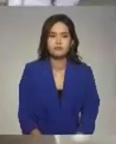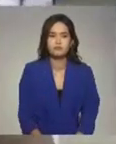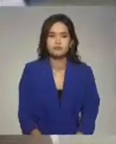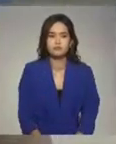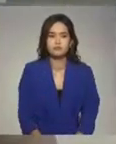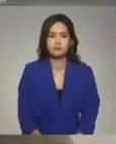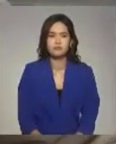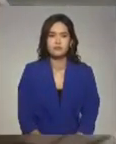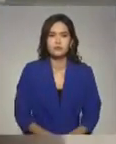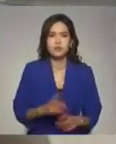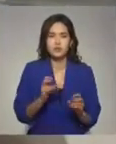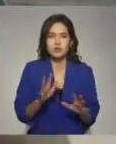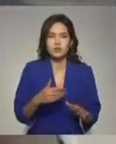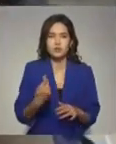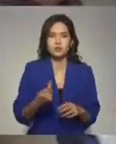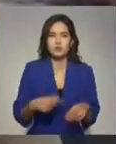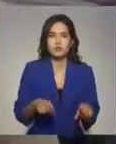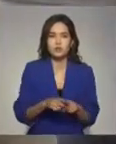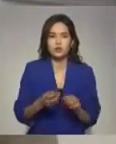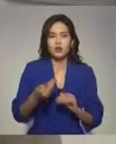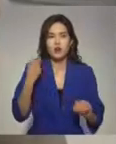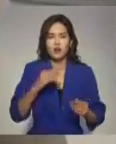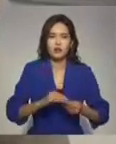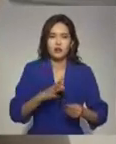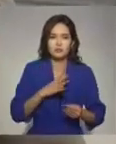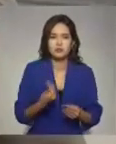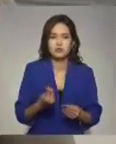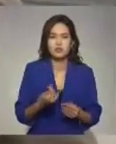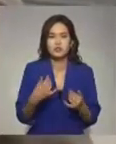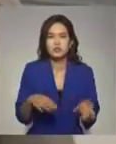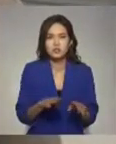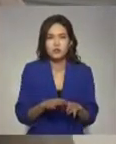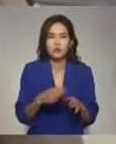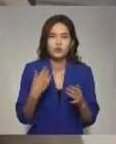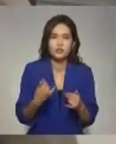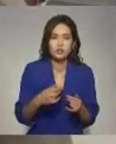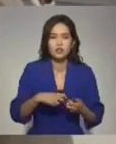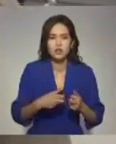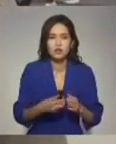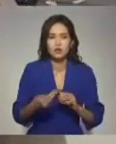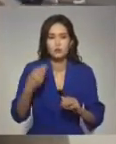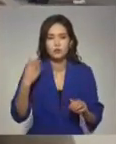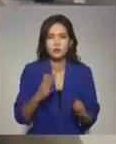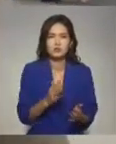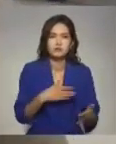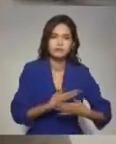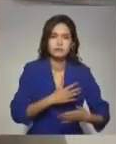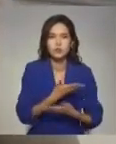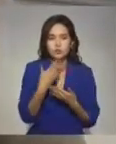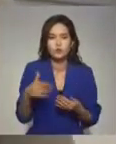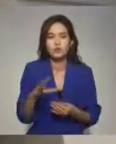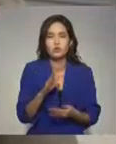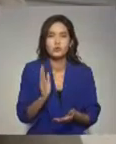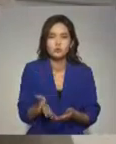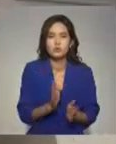Мой поезд отменили, я вышел из дома на час раньше, заранее заказал такси, так как на общественный транспорт больше нельзя надеяться. Все было бы в порядке, если